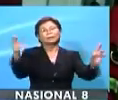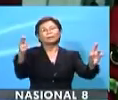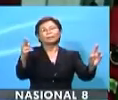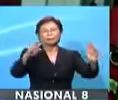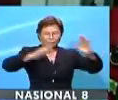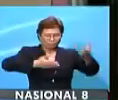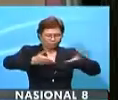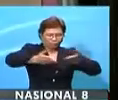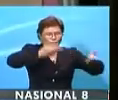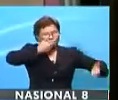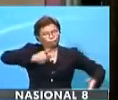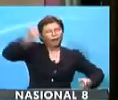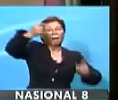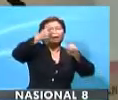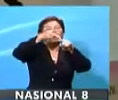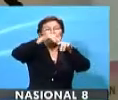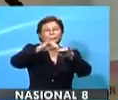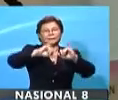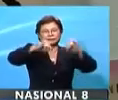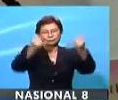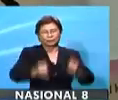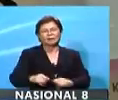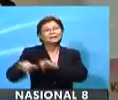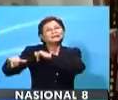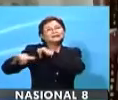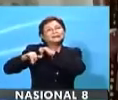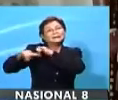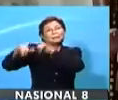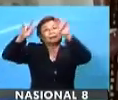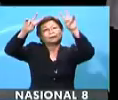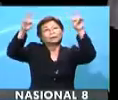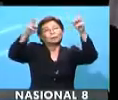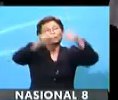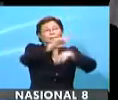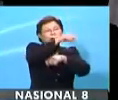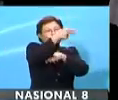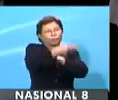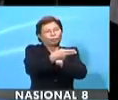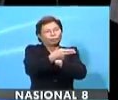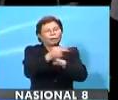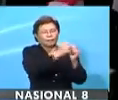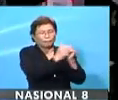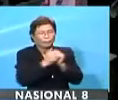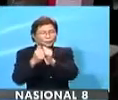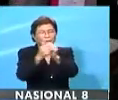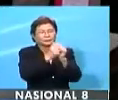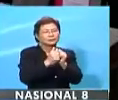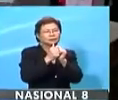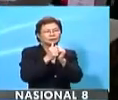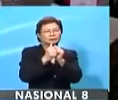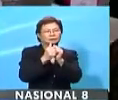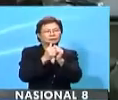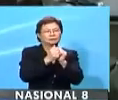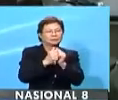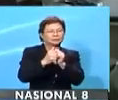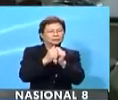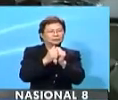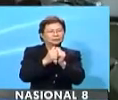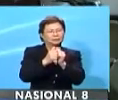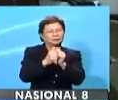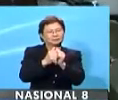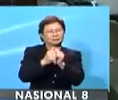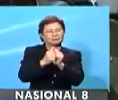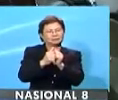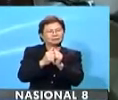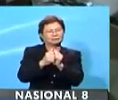memberi perkhidmatan terbaik kepada jemaah selari dengan tema tabung haji bersama Santuni Duyufur Rahman. Baik, kaunter